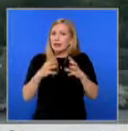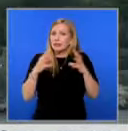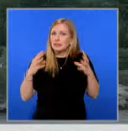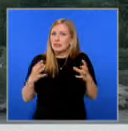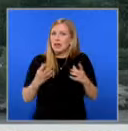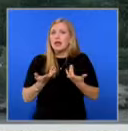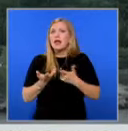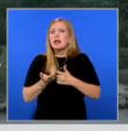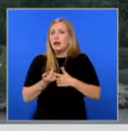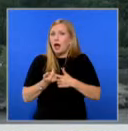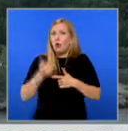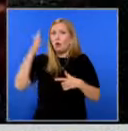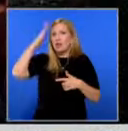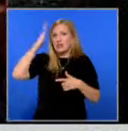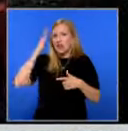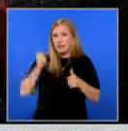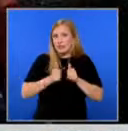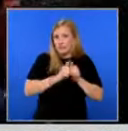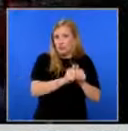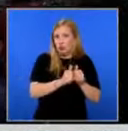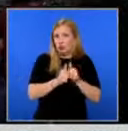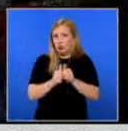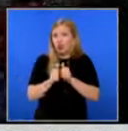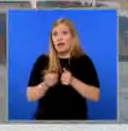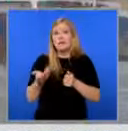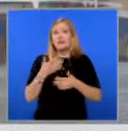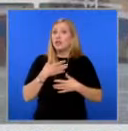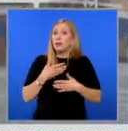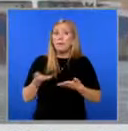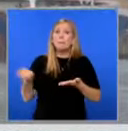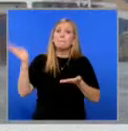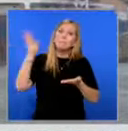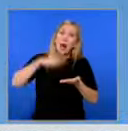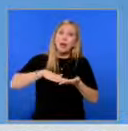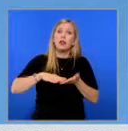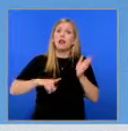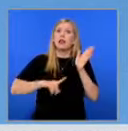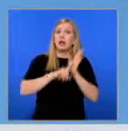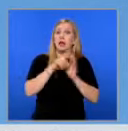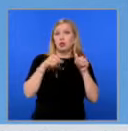няколко съюзни страни вече има а паднали ракети от този